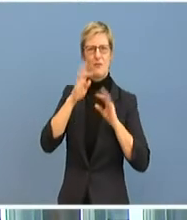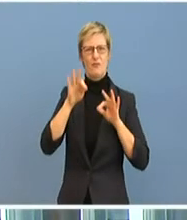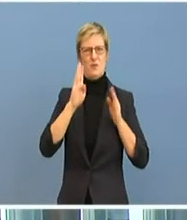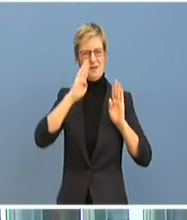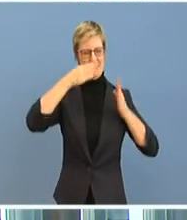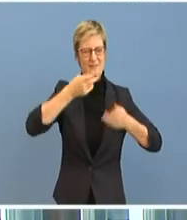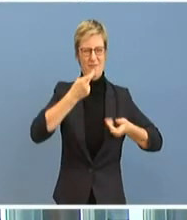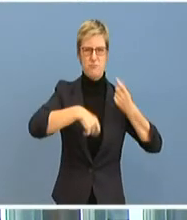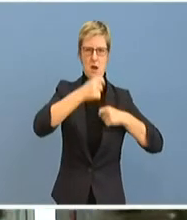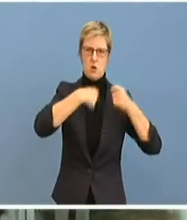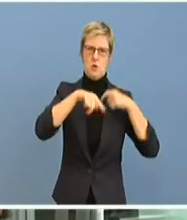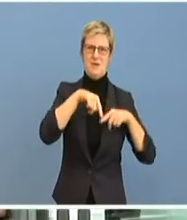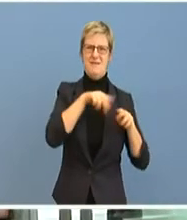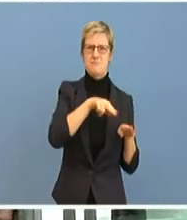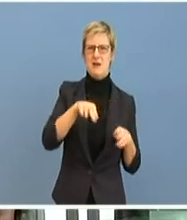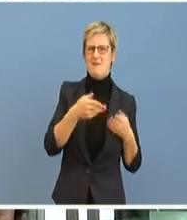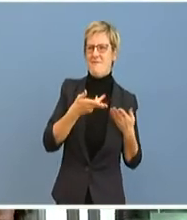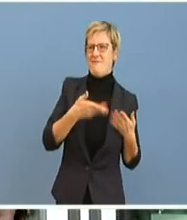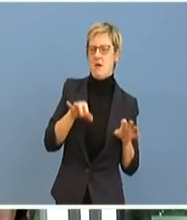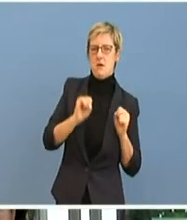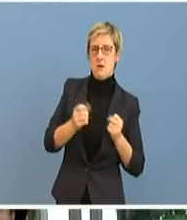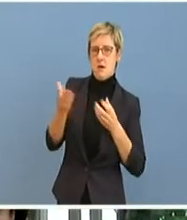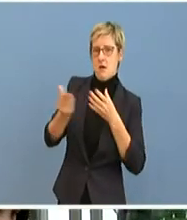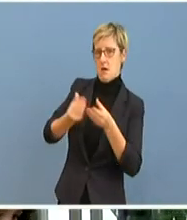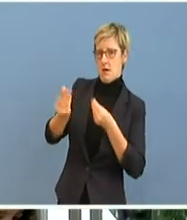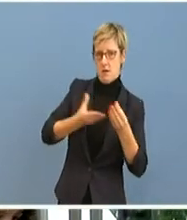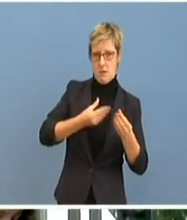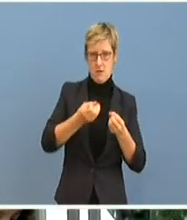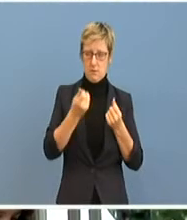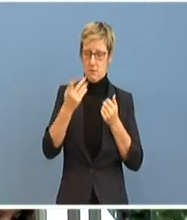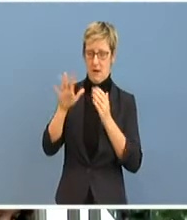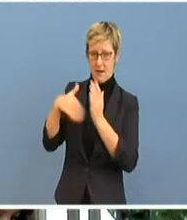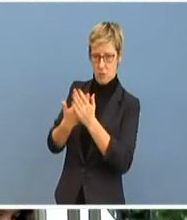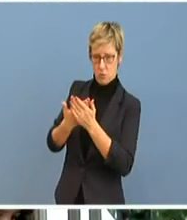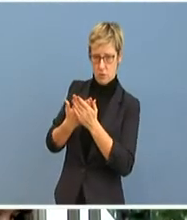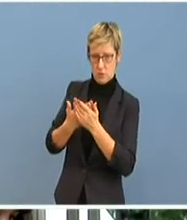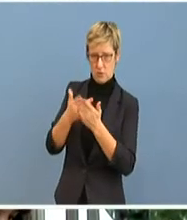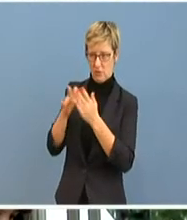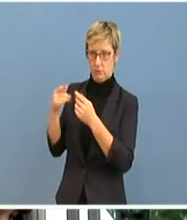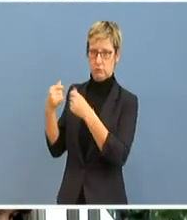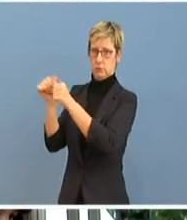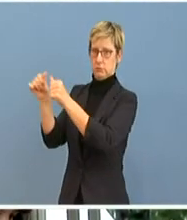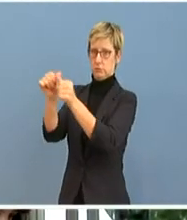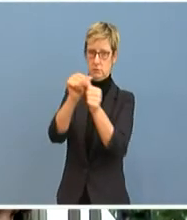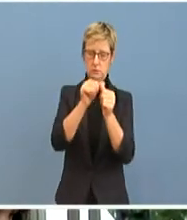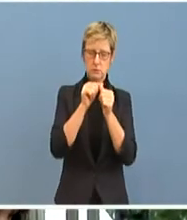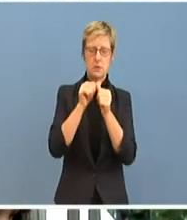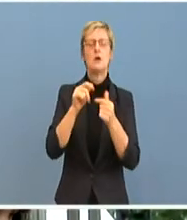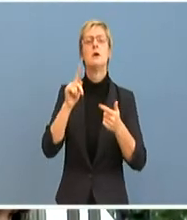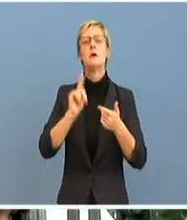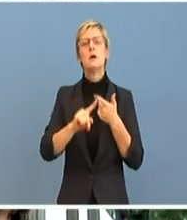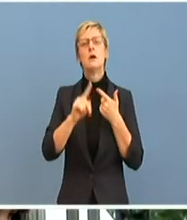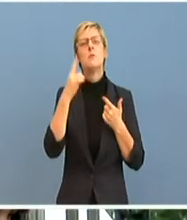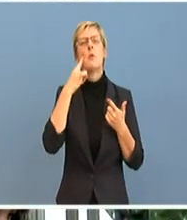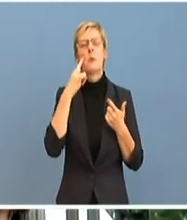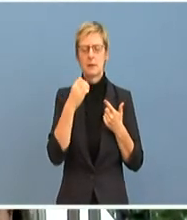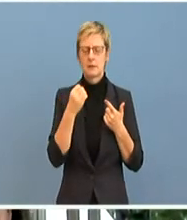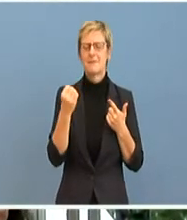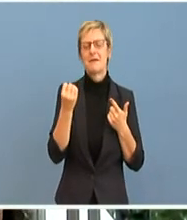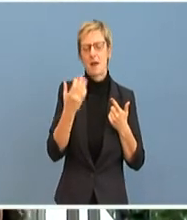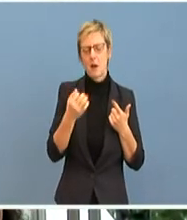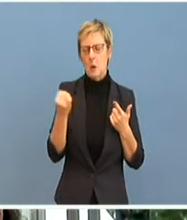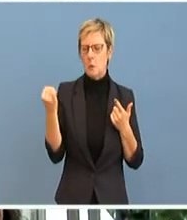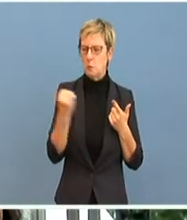bei einigen doch wieder an Engpässe zu stoßen. Und das Zweite, Sie haben jetzt nichts dazu gesagt, zu der wahrscheinlich im Moment umstrittensten